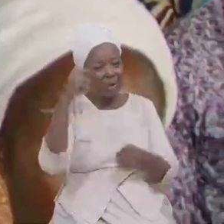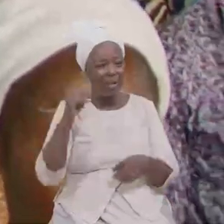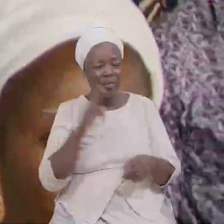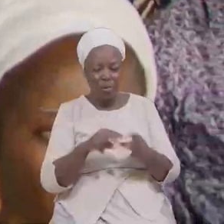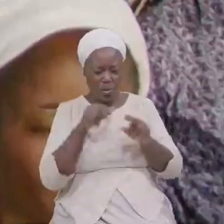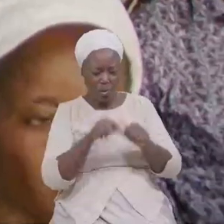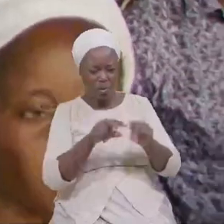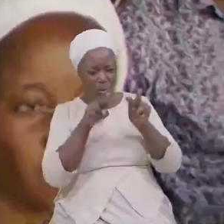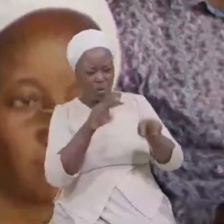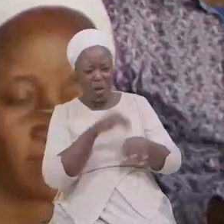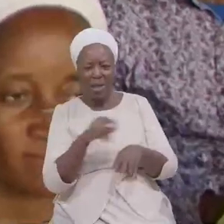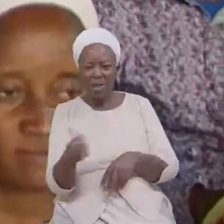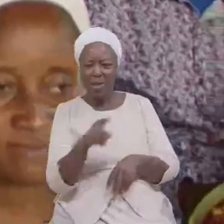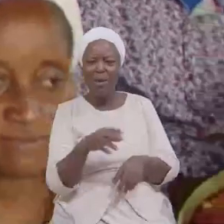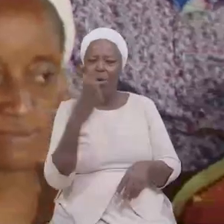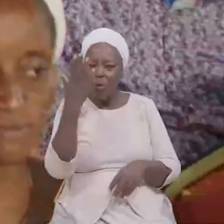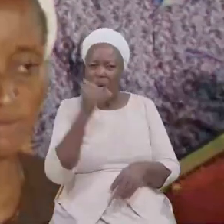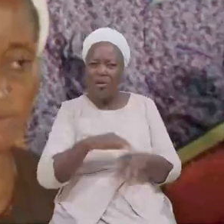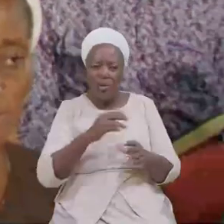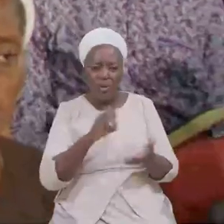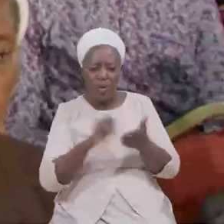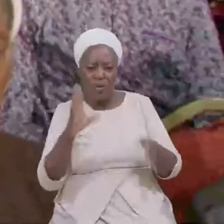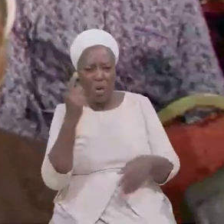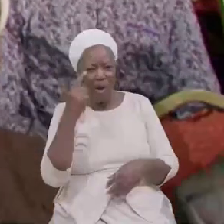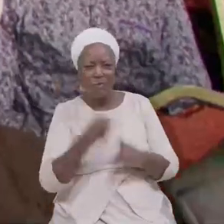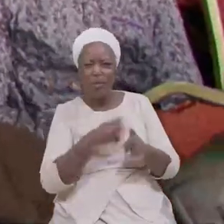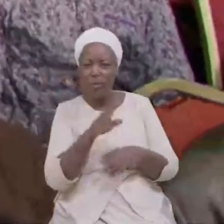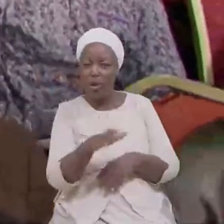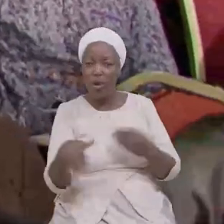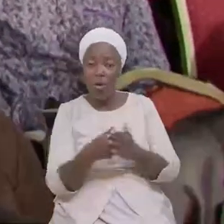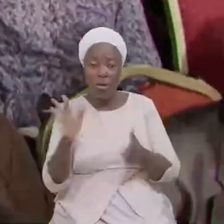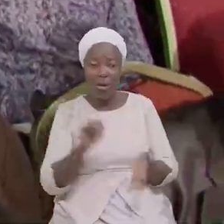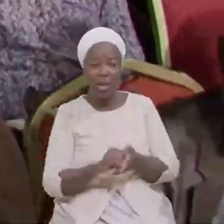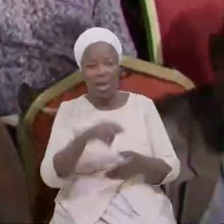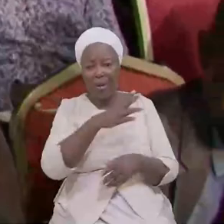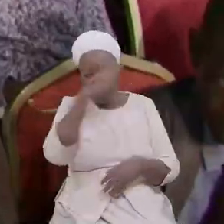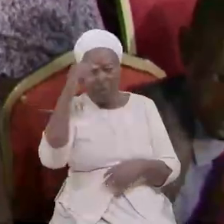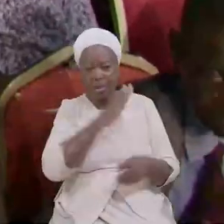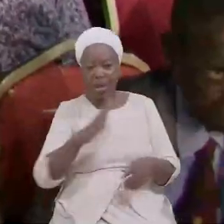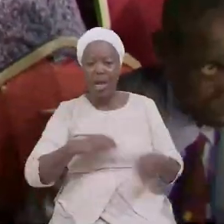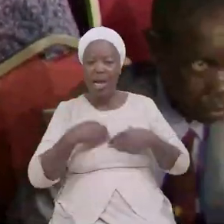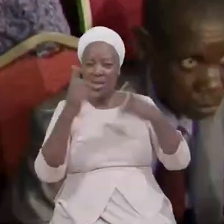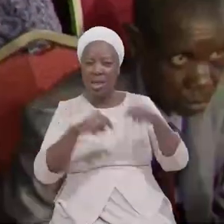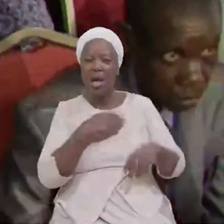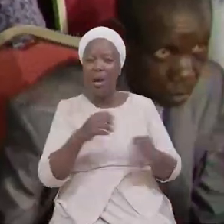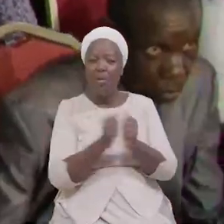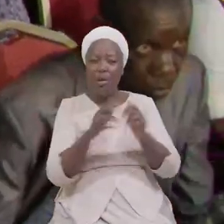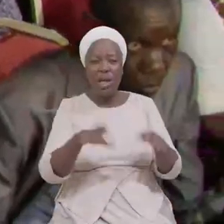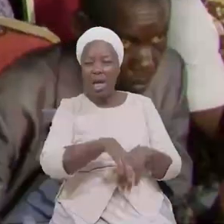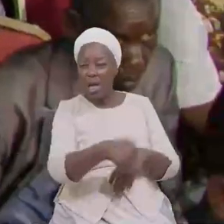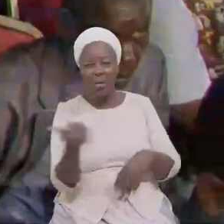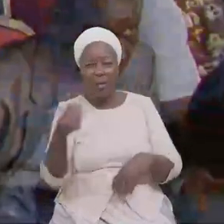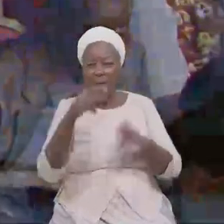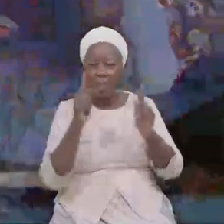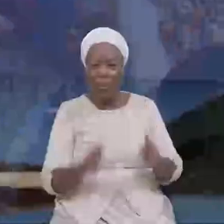ces choses. Pourquoi ne pas détourner les regards de ces choses? Christ est venu. Et sans tous ces moyens-là, il